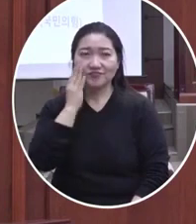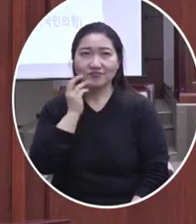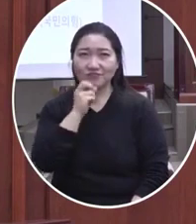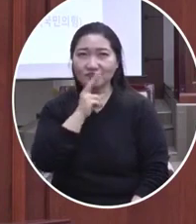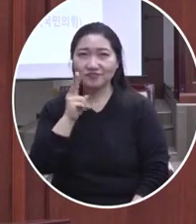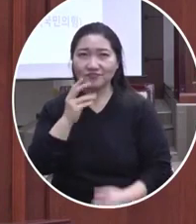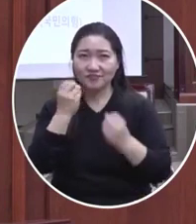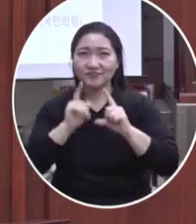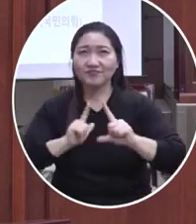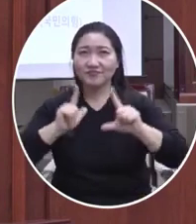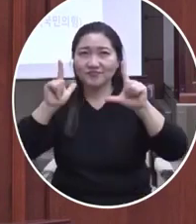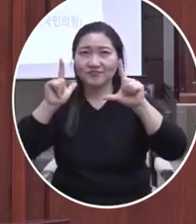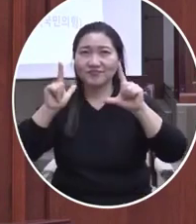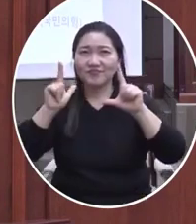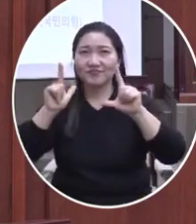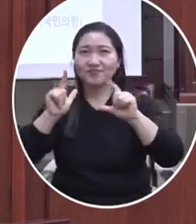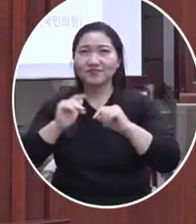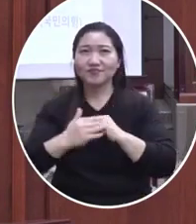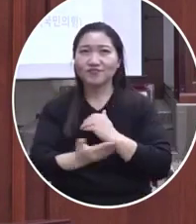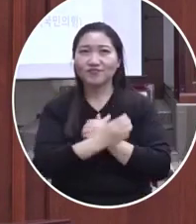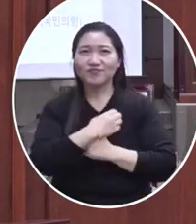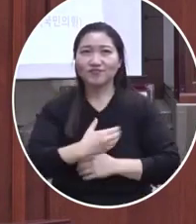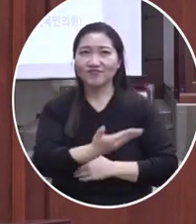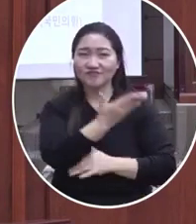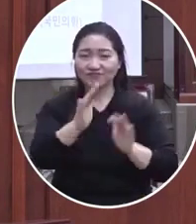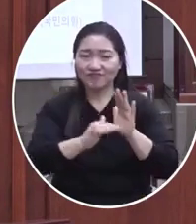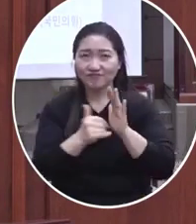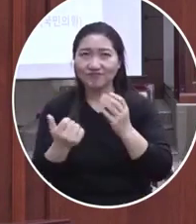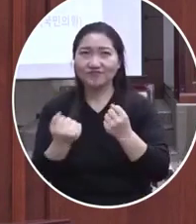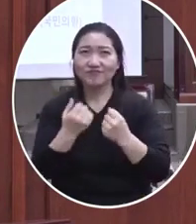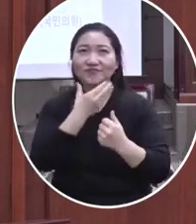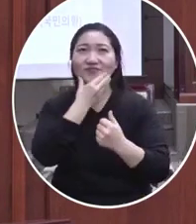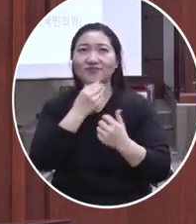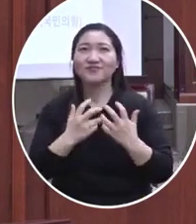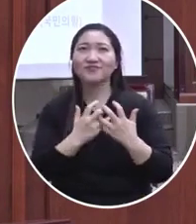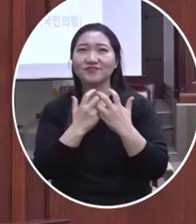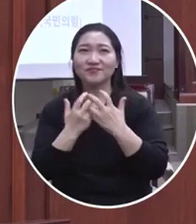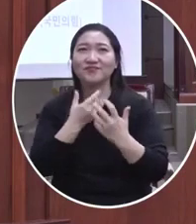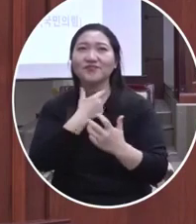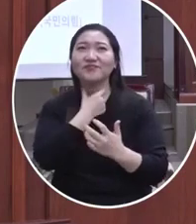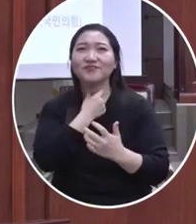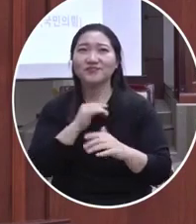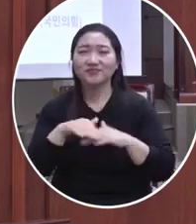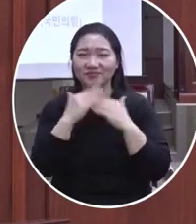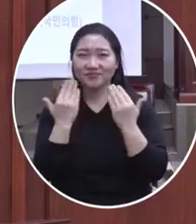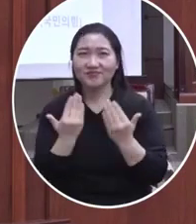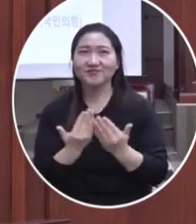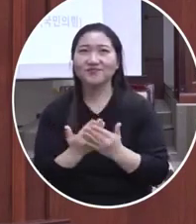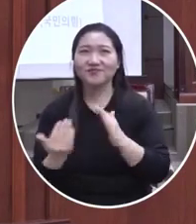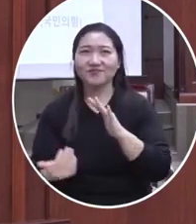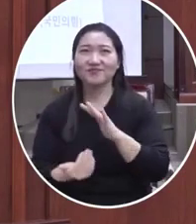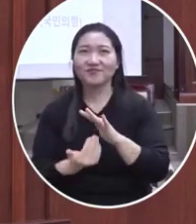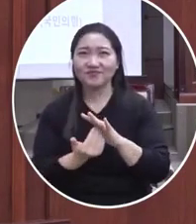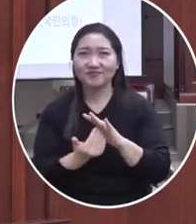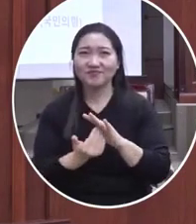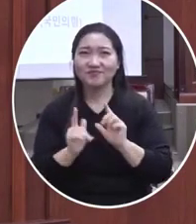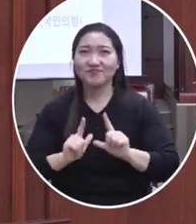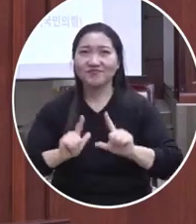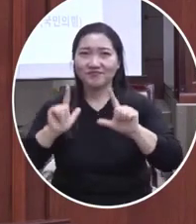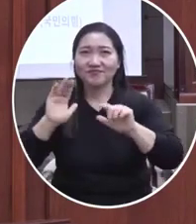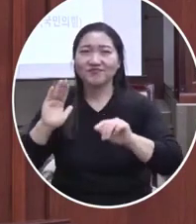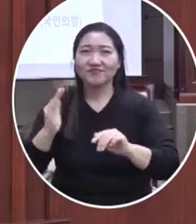갑진년 세가 밝았습니다 프른 용회 해를 맞아 구민 여러분 가정에 건강과 행복이 가득하시고 원하는 모든 일이